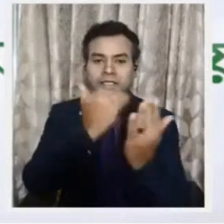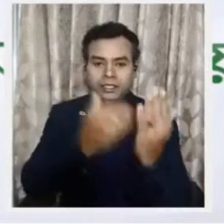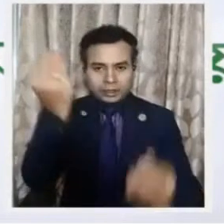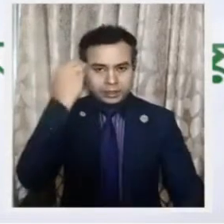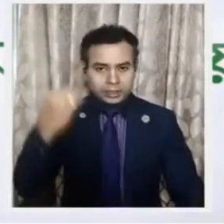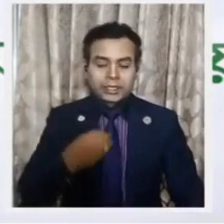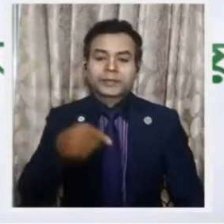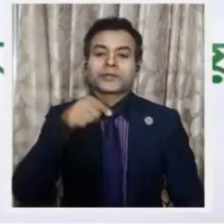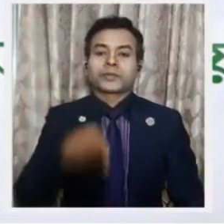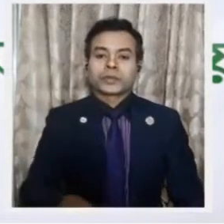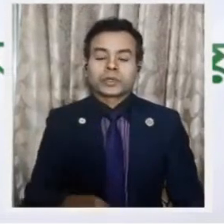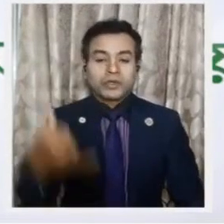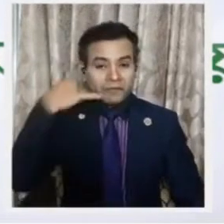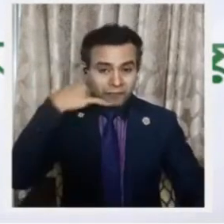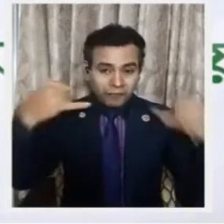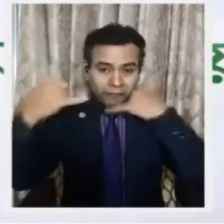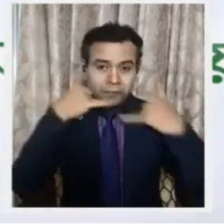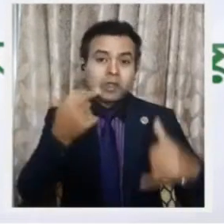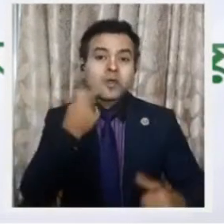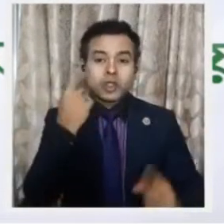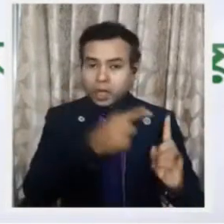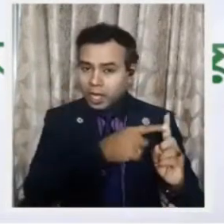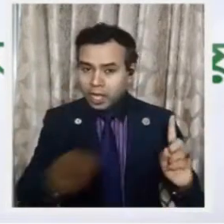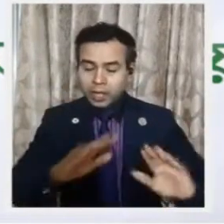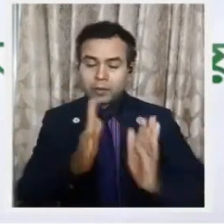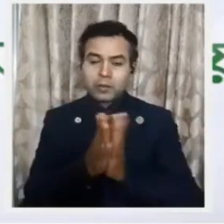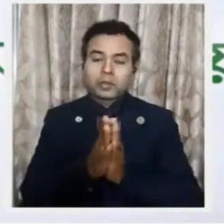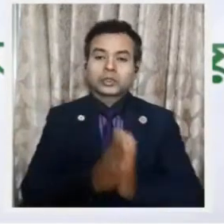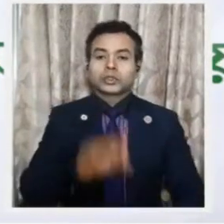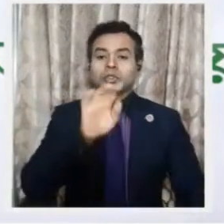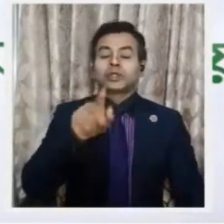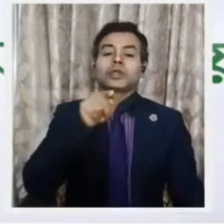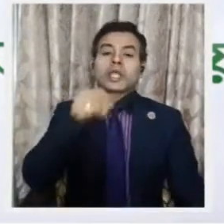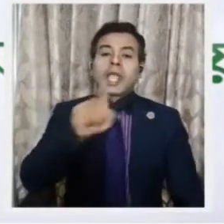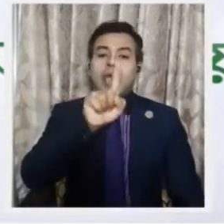2,25,567টি ব্যক্তিগত সুরক্ষা সামগ্রী। তথ্য কেন্দ্রীয় ঔষধাগার।